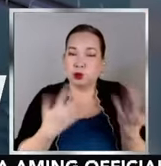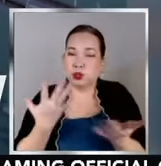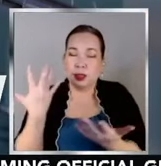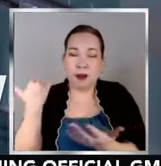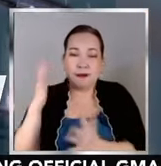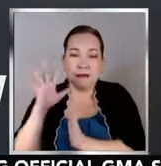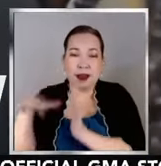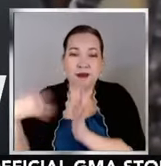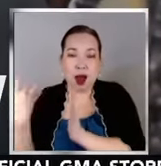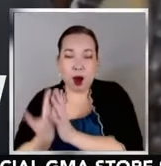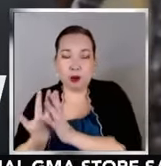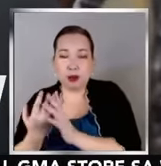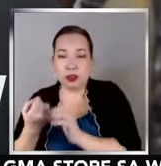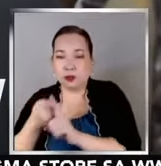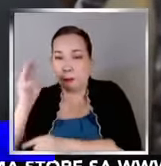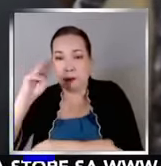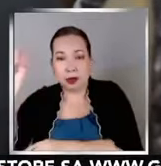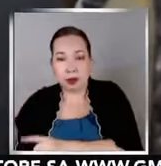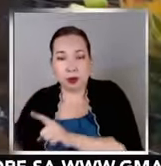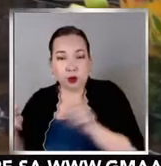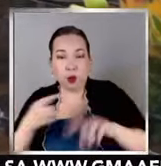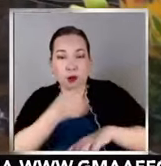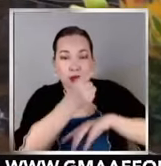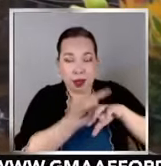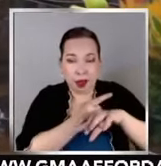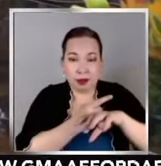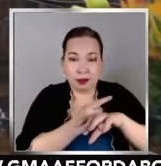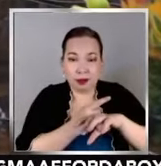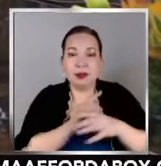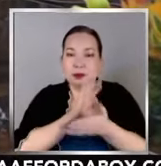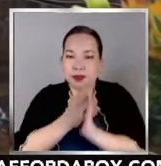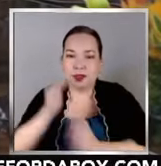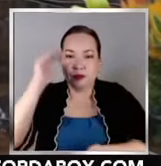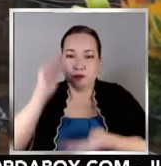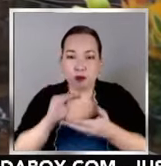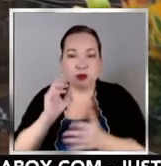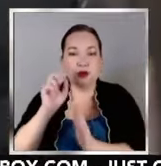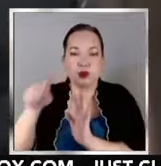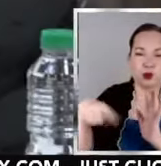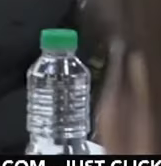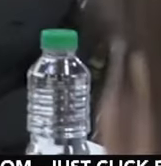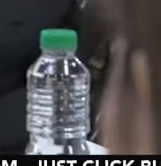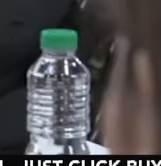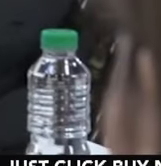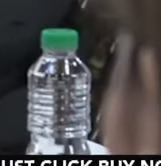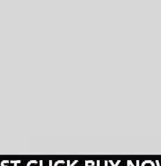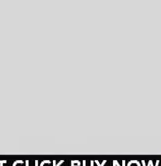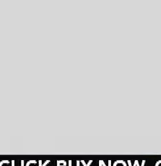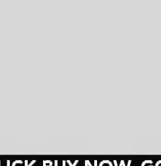hanggang Bataan. Para sa GMA Integrated News, Ivan Mayrina nakatutok, 24 oras.